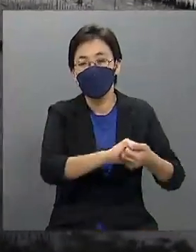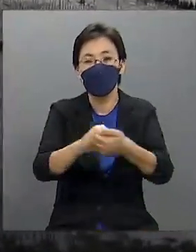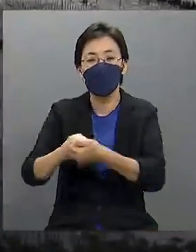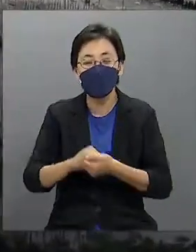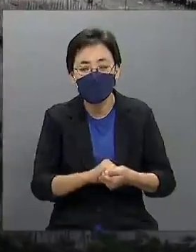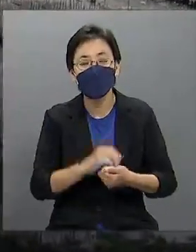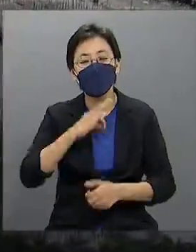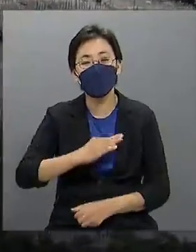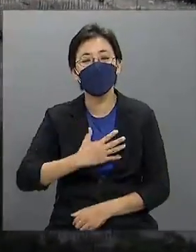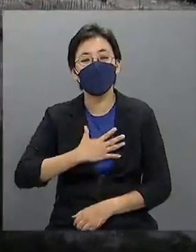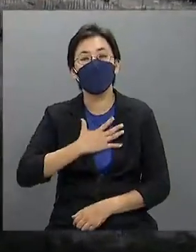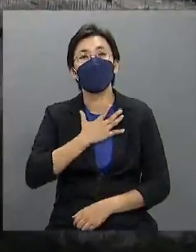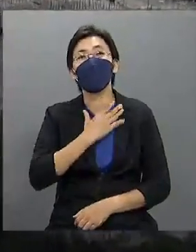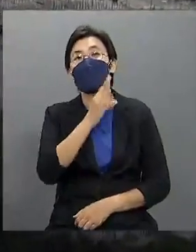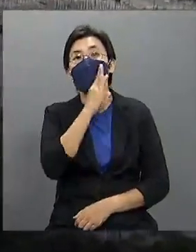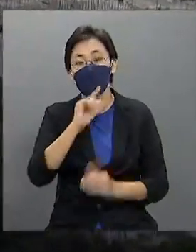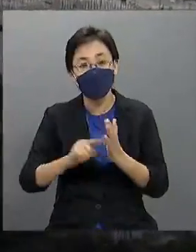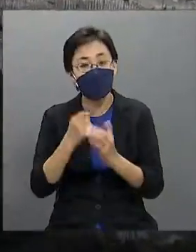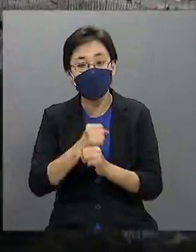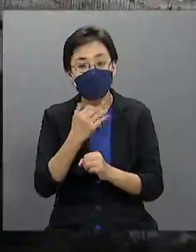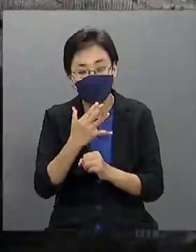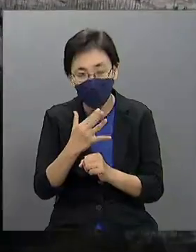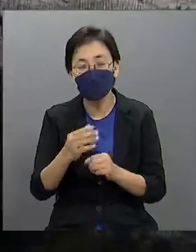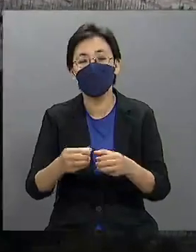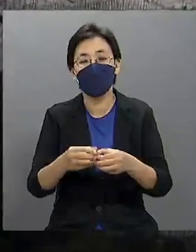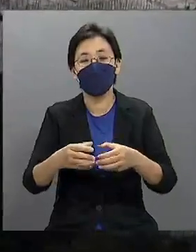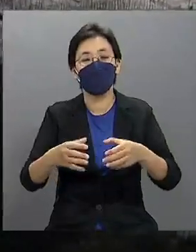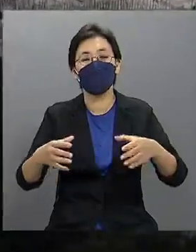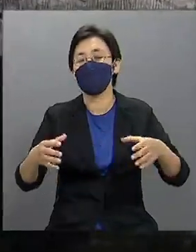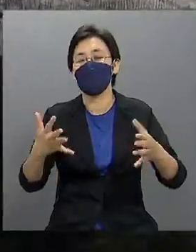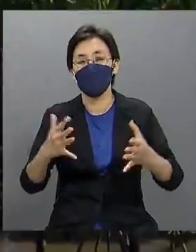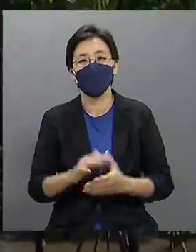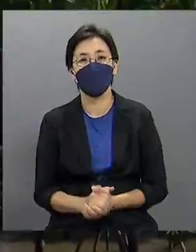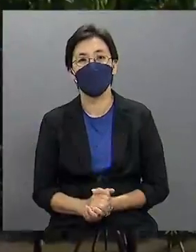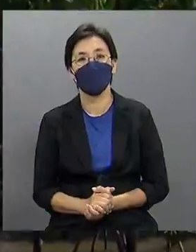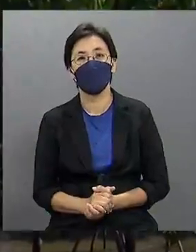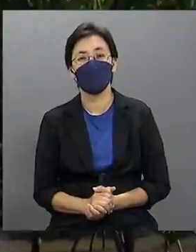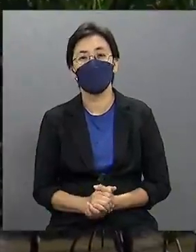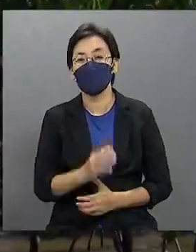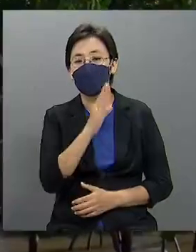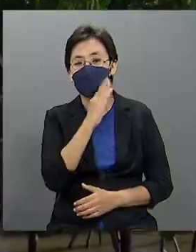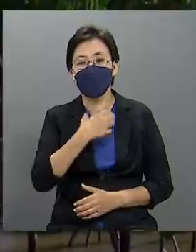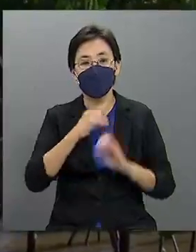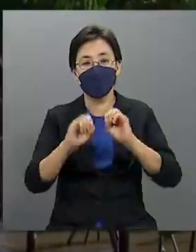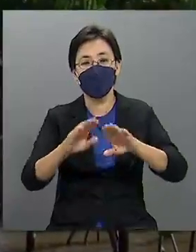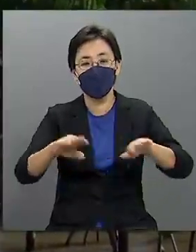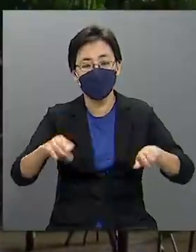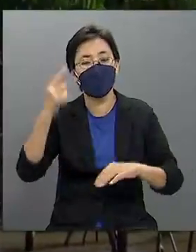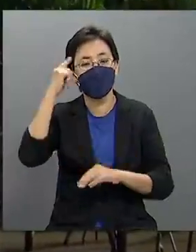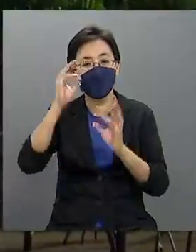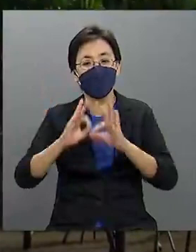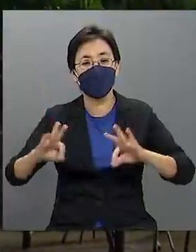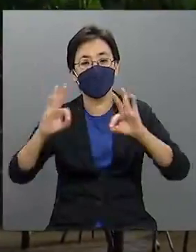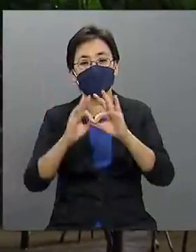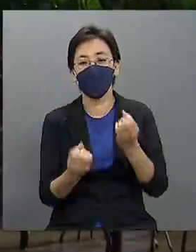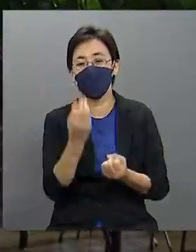ำพวกนี้มัแบงเกิดพูยญัคะ ถ้ีนี้เท่านี้เราอยากจะสอนเดกให้เขาเหความสำคญของปากเร็ี peanofurt